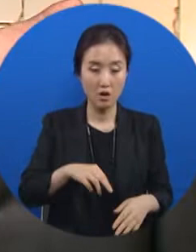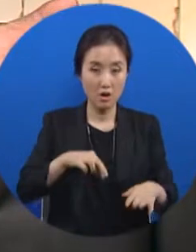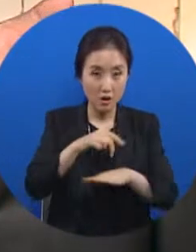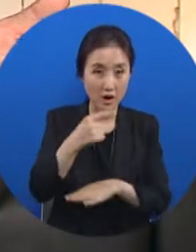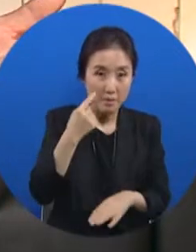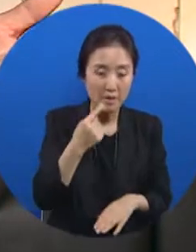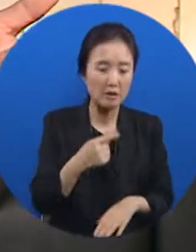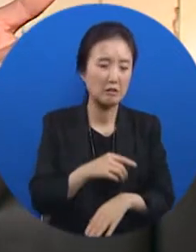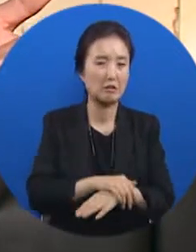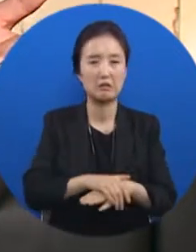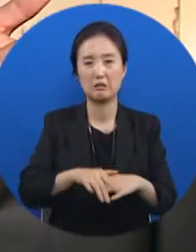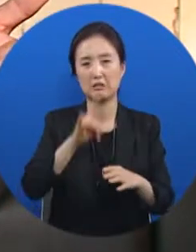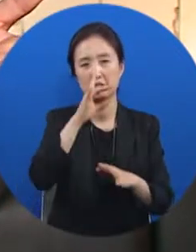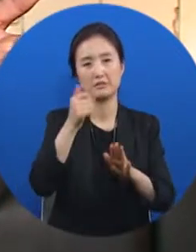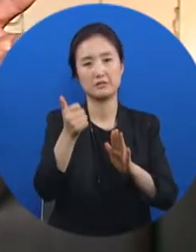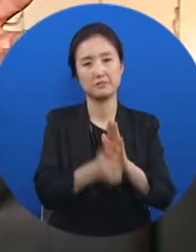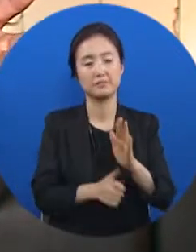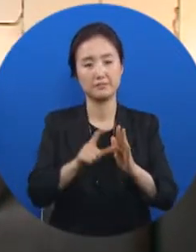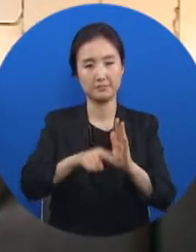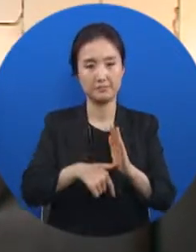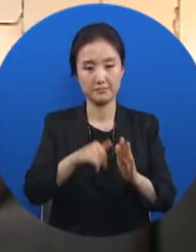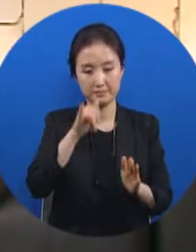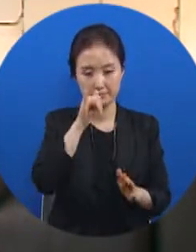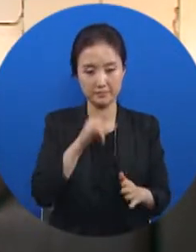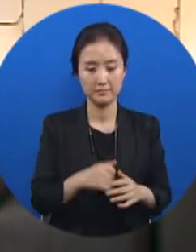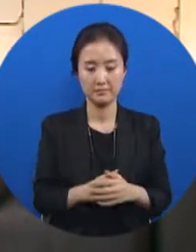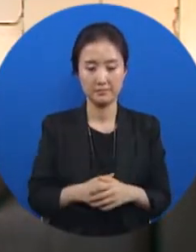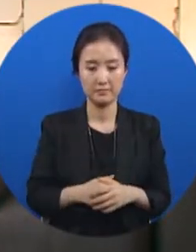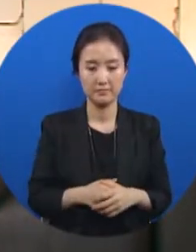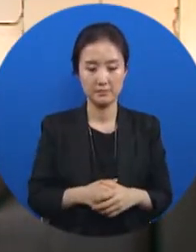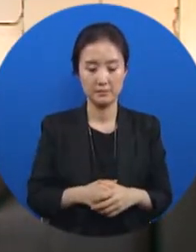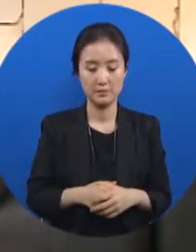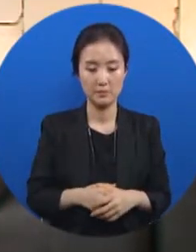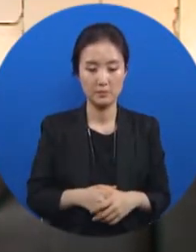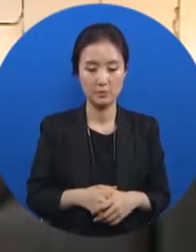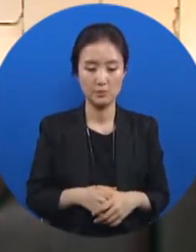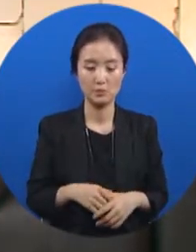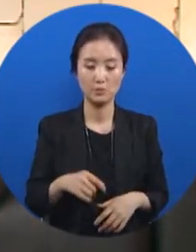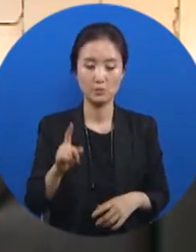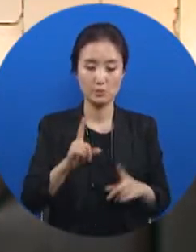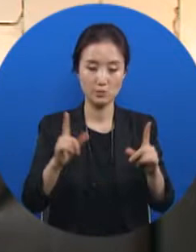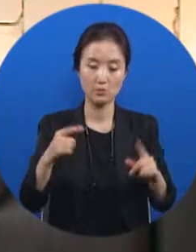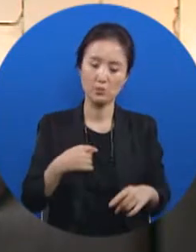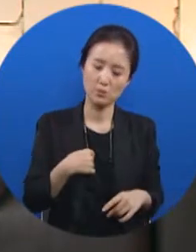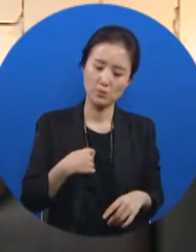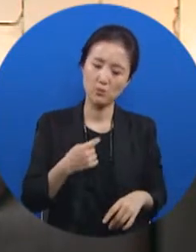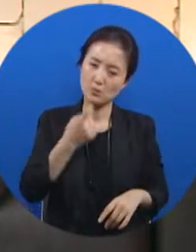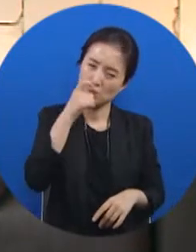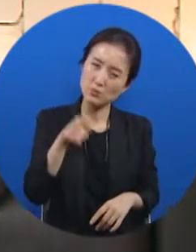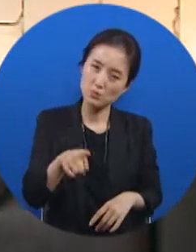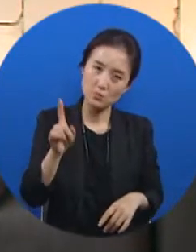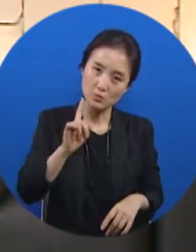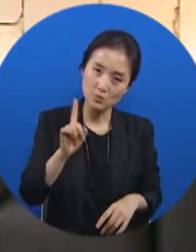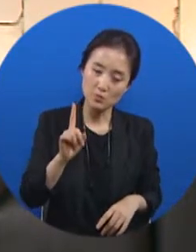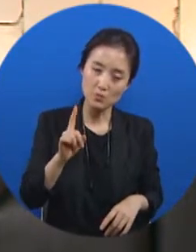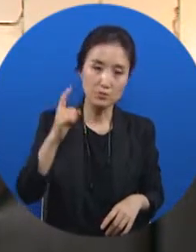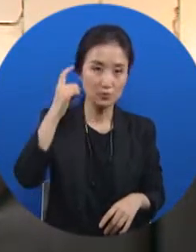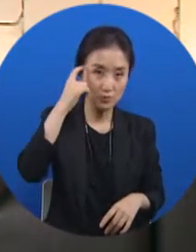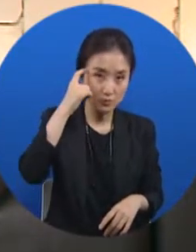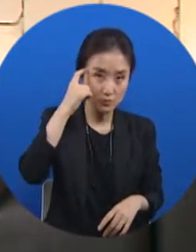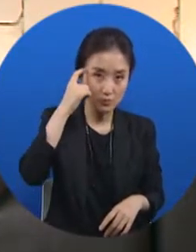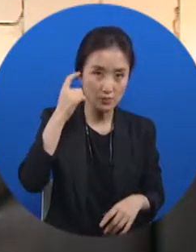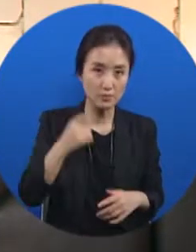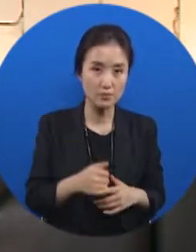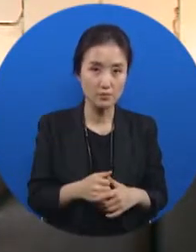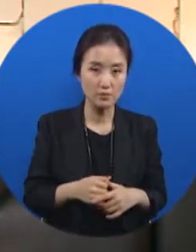되는 경우도 많더라고. 근데 정말 제가 뭘 배울 게 있을까 저분한테?